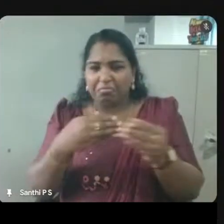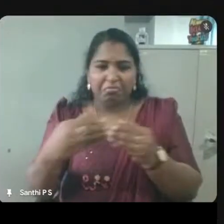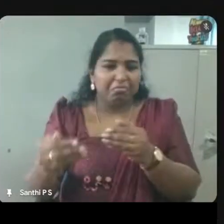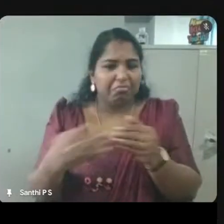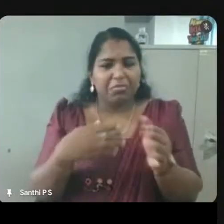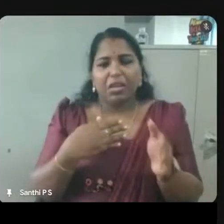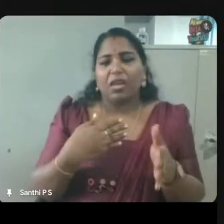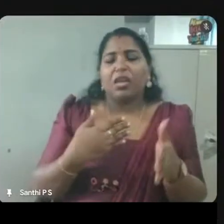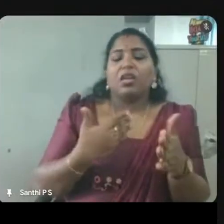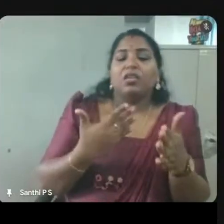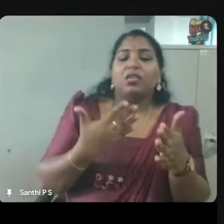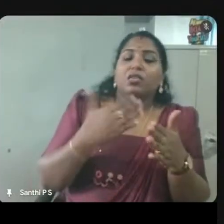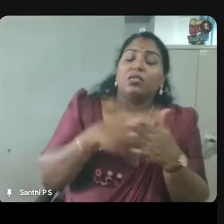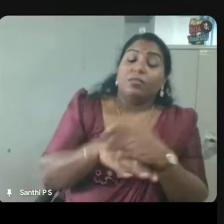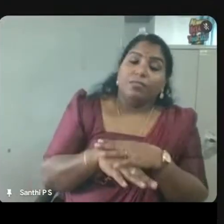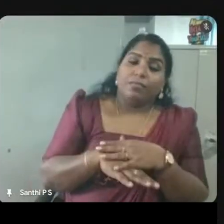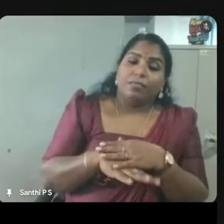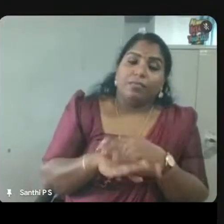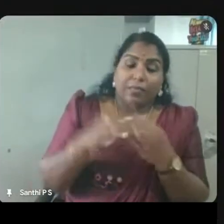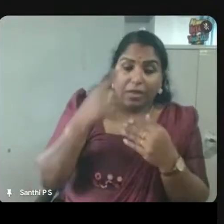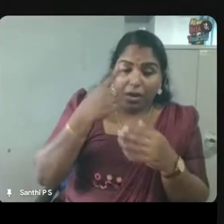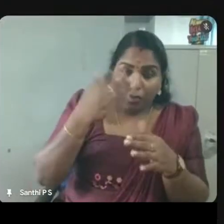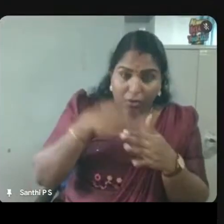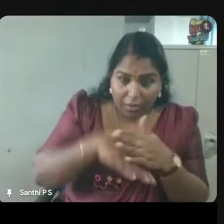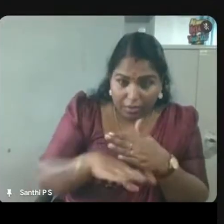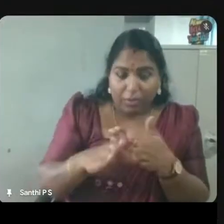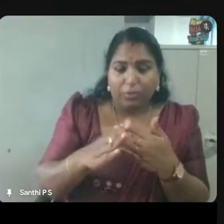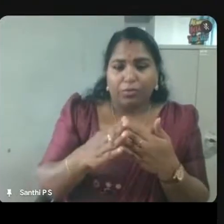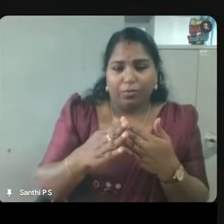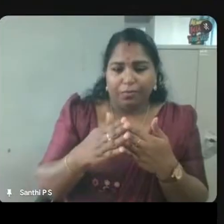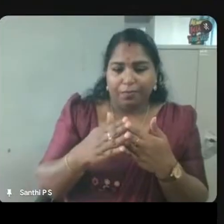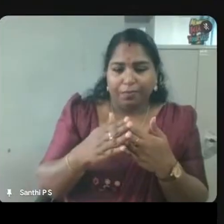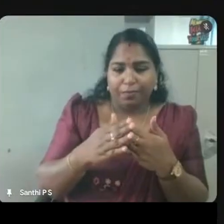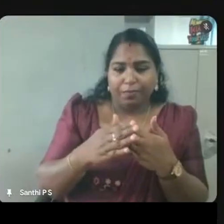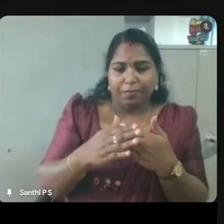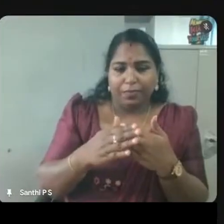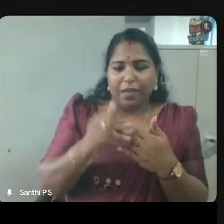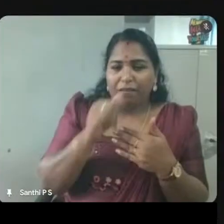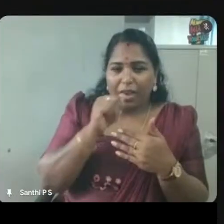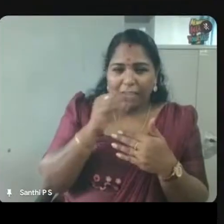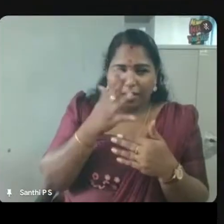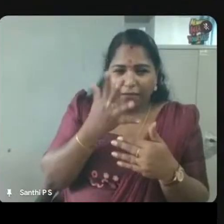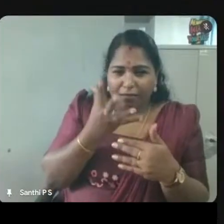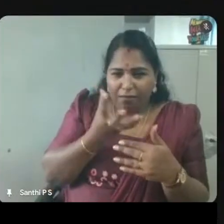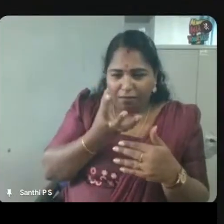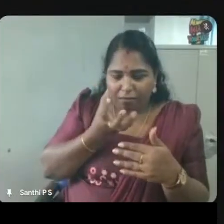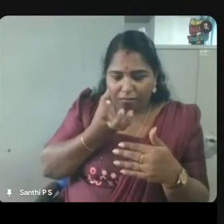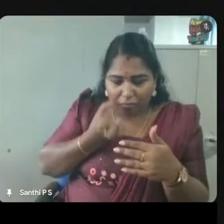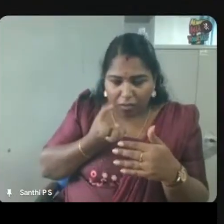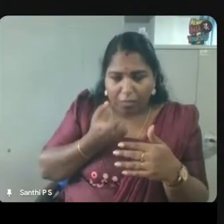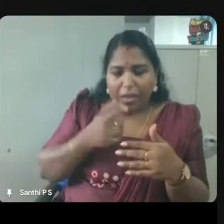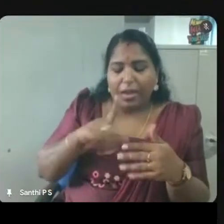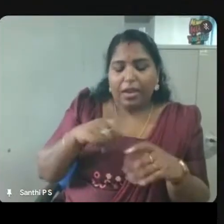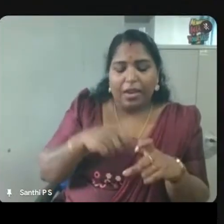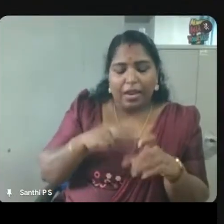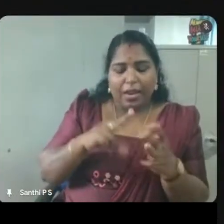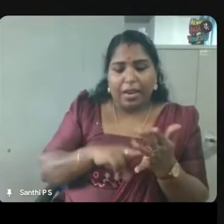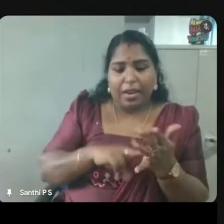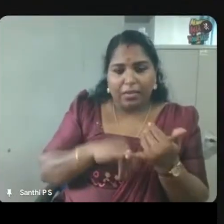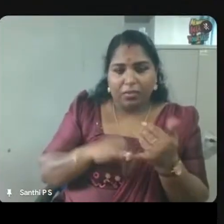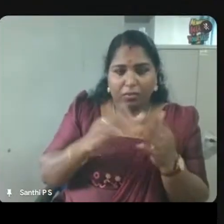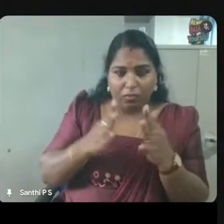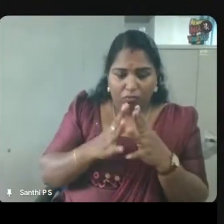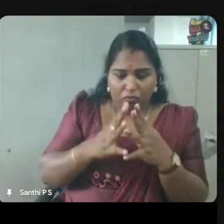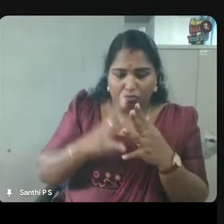പറഞ്ഞ ഒരു കണ്ടന്റ് കൂടുകയും അതിനകത്തോട്ട് അത് വെള്ളത്തിനെ വലിച്ചെടുക്കുകയും ചെയ്യുമ്പോൾ ഈ ലെൻസ് ഇങ്ങനെ വീർത്ത് വരും, സ്വള്ളൻ ആവും. ആ